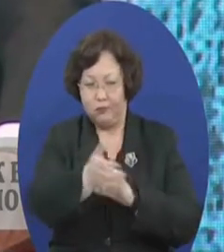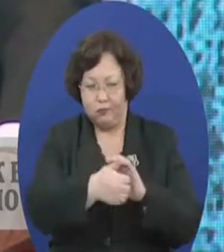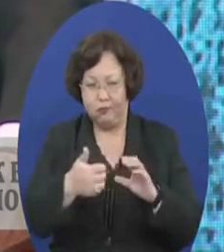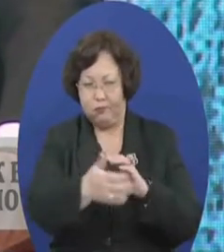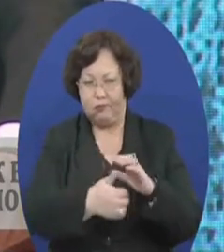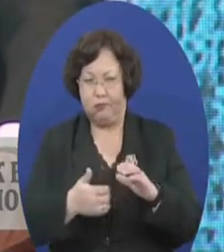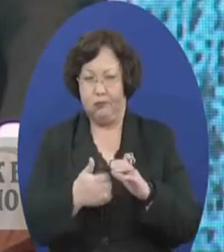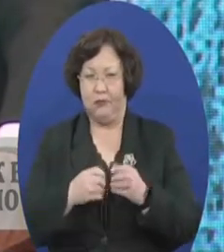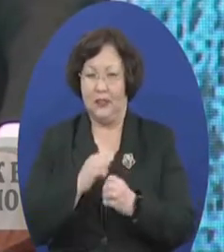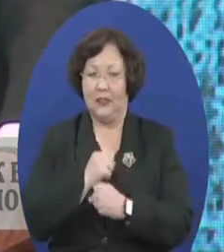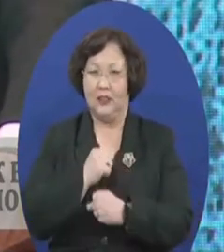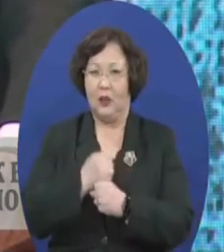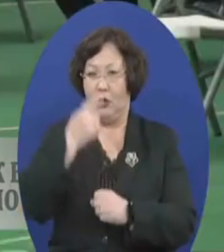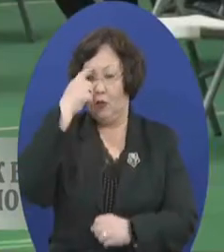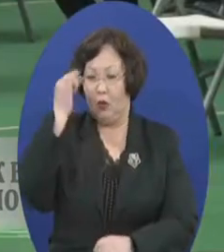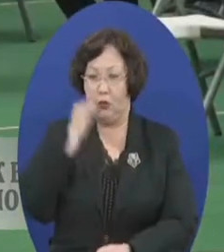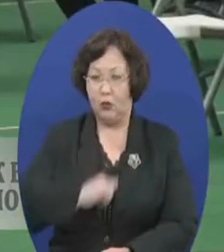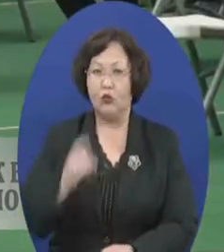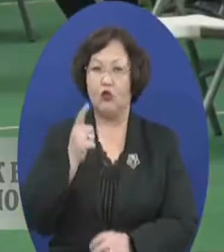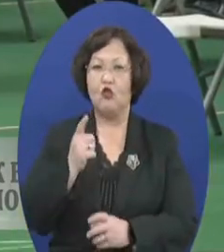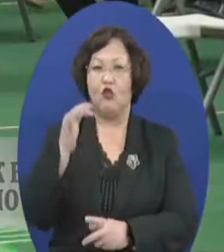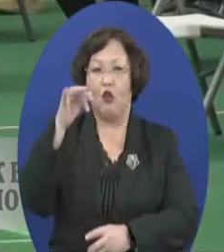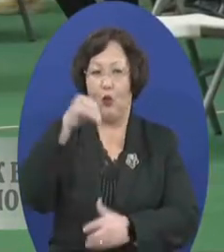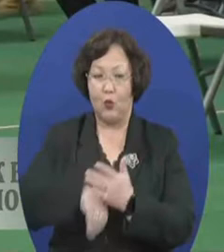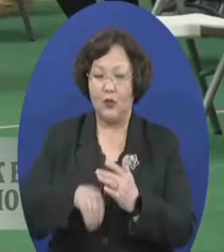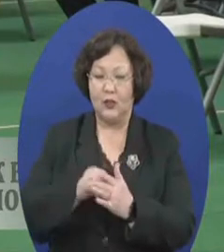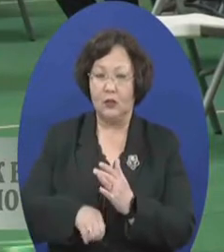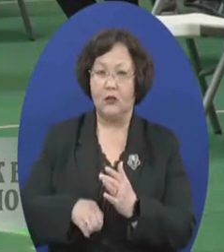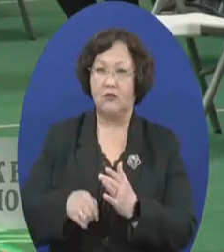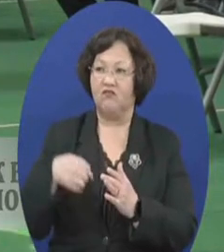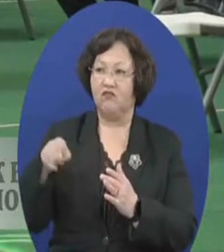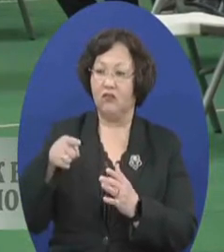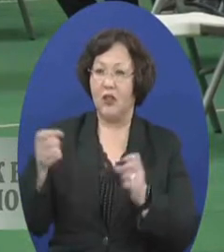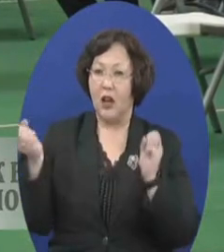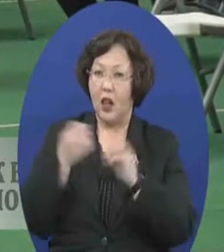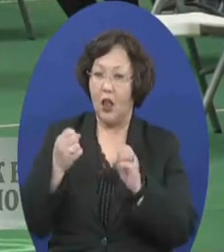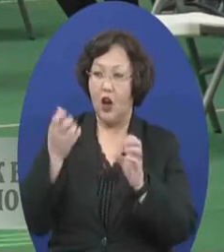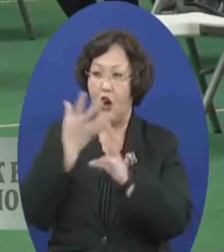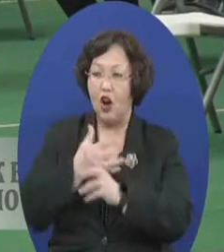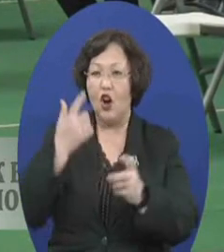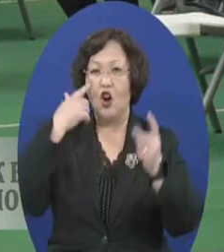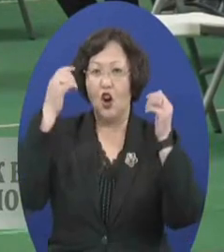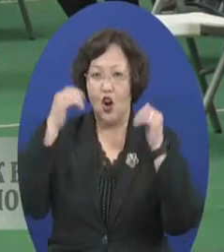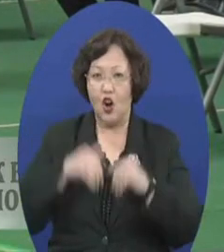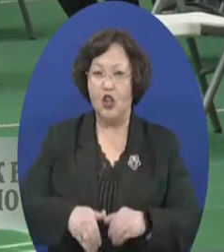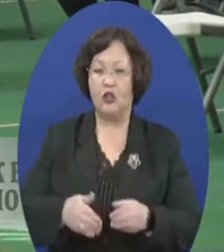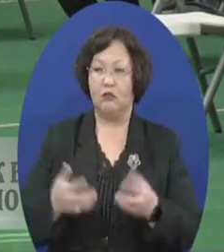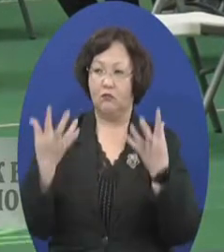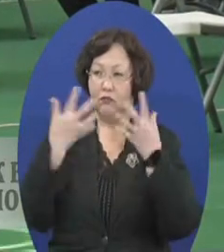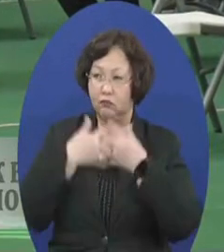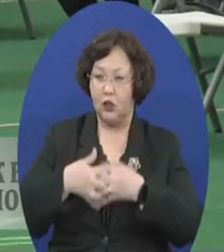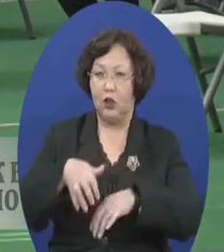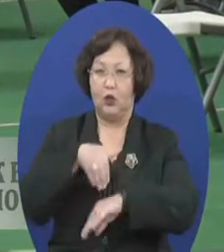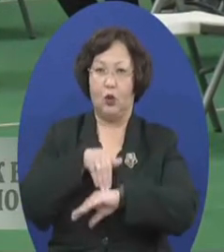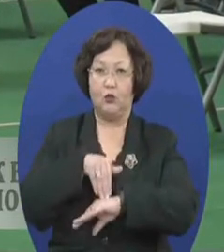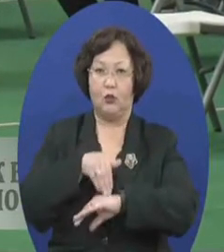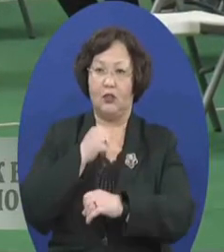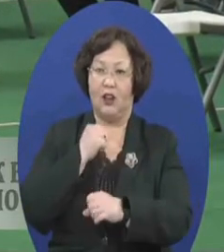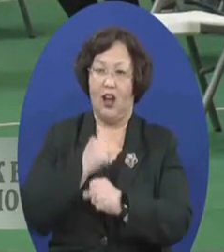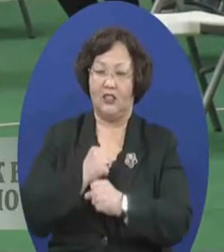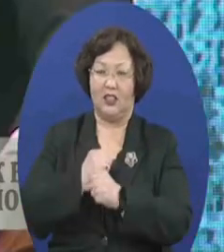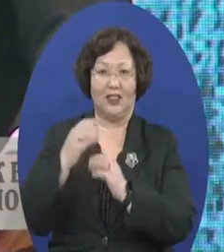улс хөрөнгө оруулагчтайгаа ойлголцож зөвшөлдөж тогтвортой хамтран ажиллаж